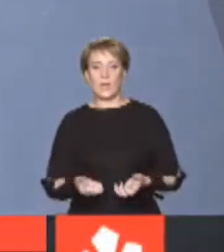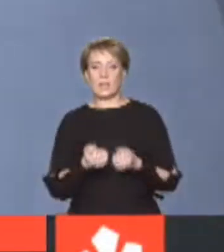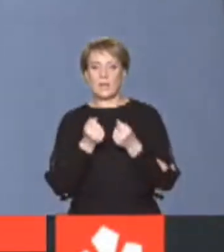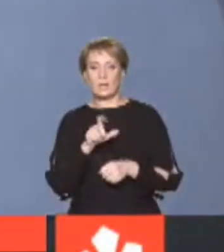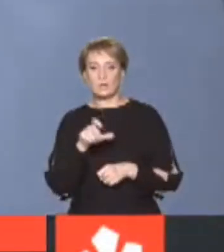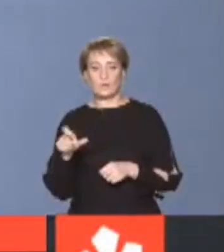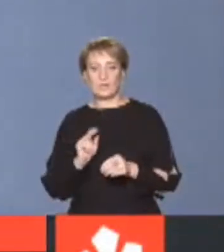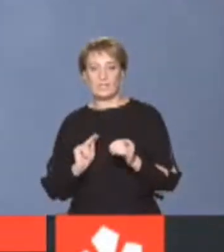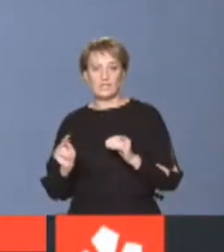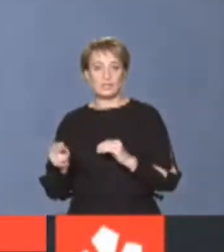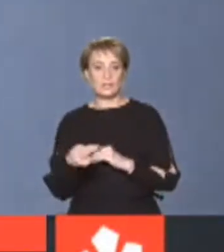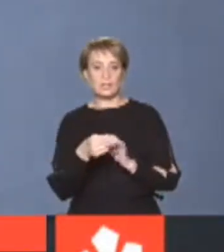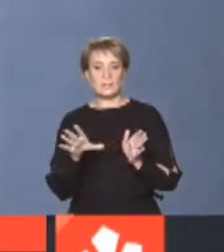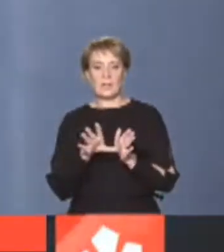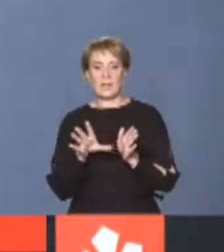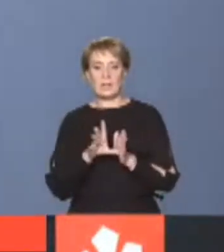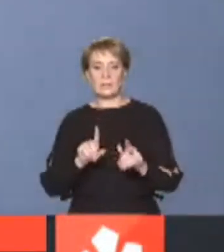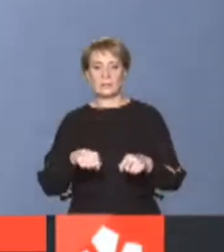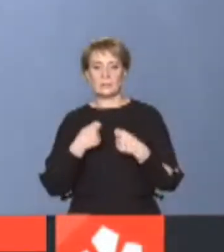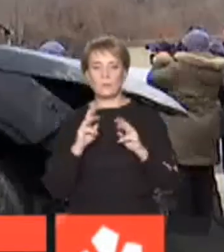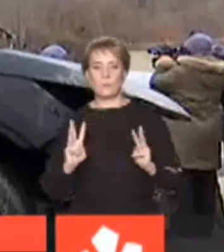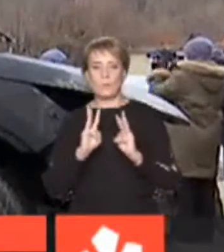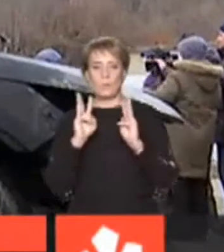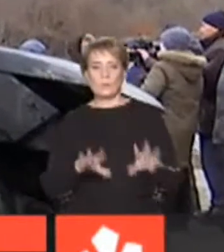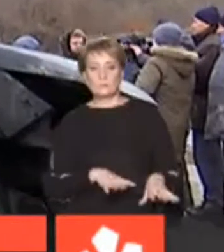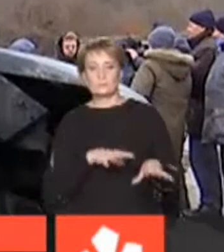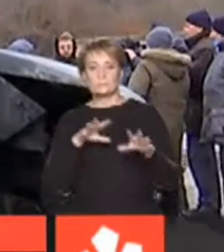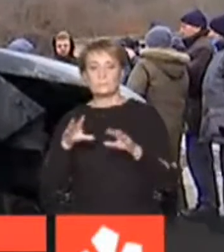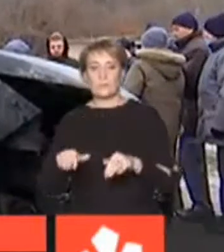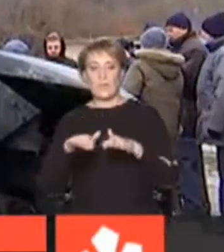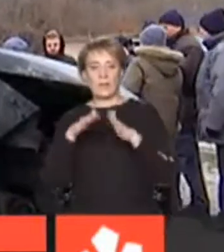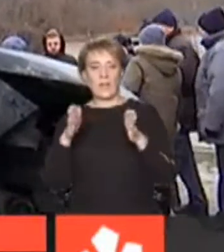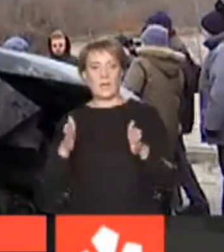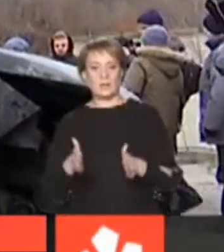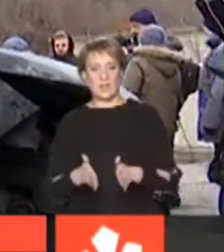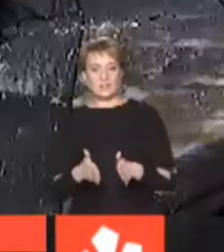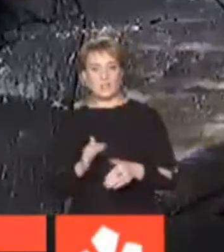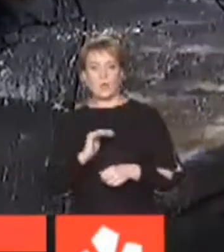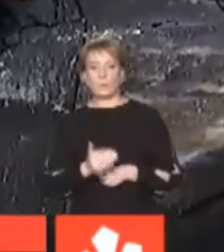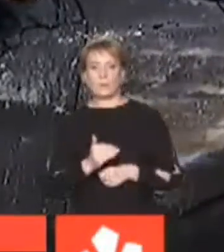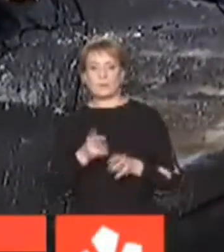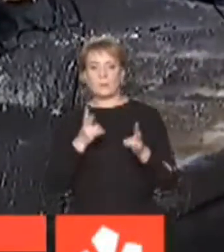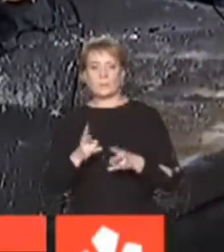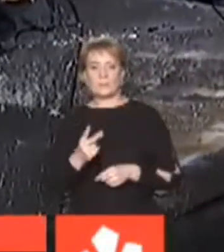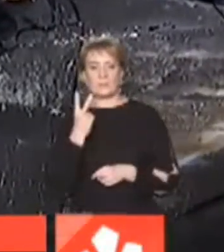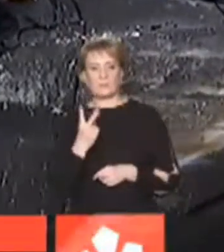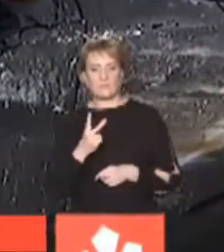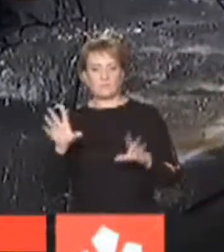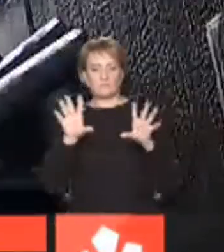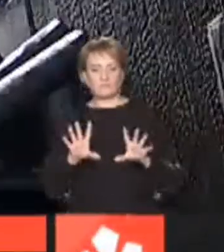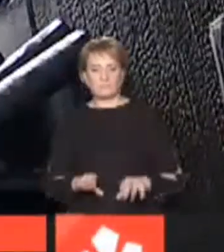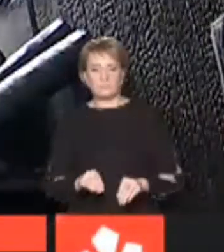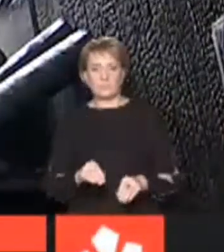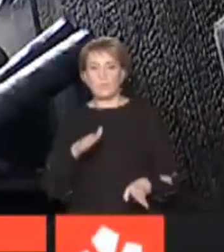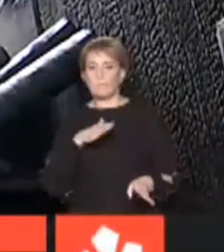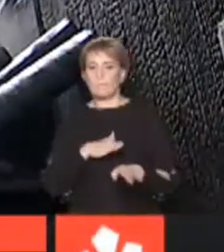через лінію електропередач, тож полум'я перекинулося на гаражний кооператив, постраждало два гаражі. Один вигорів вщент